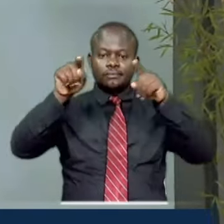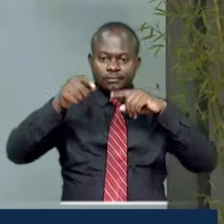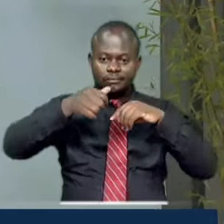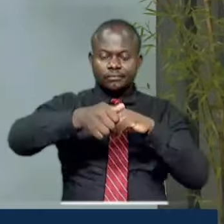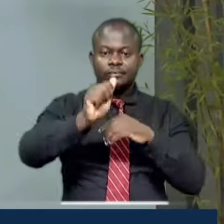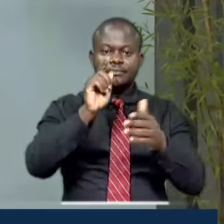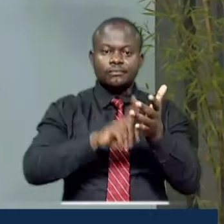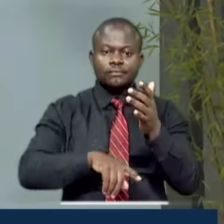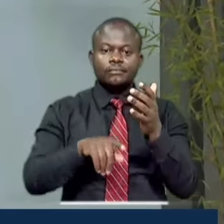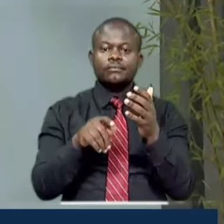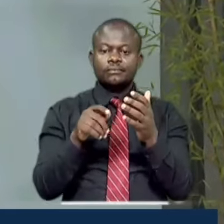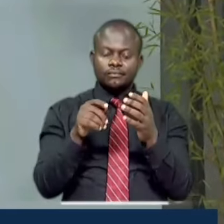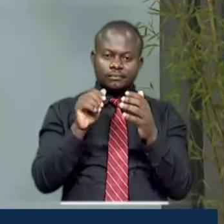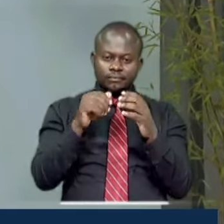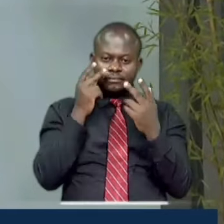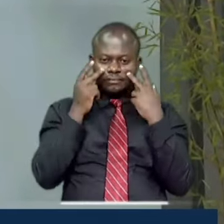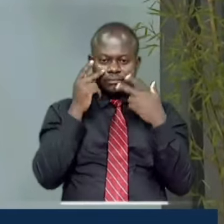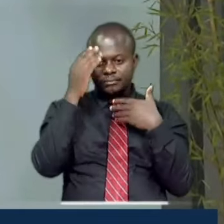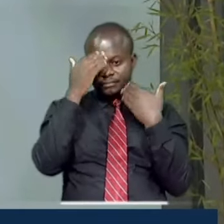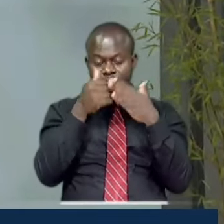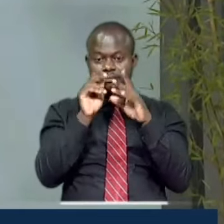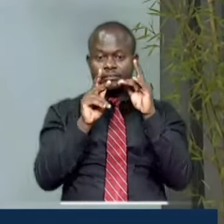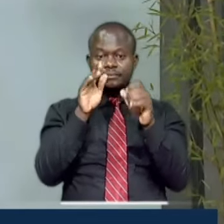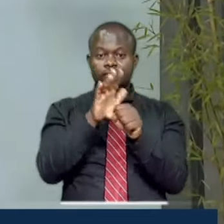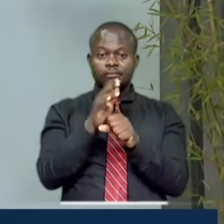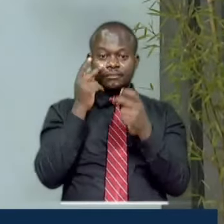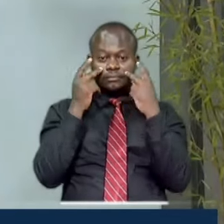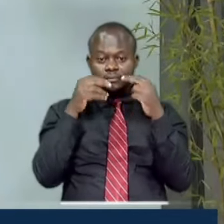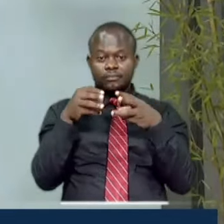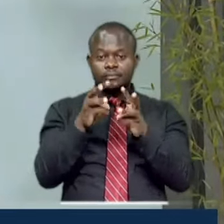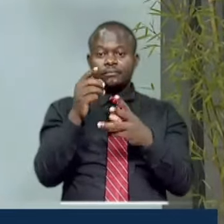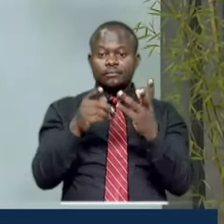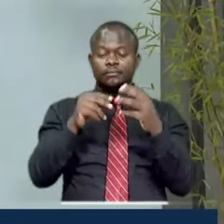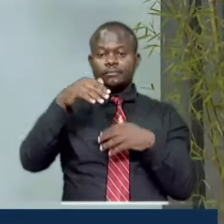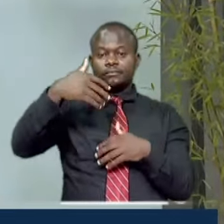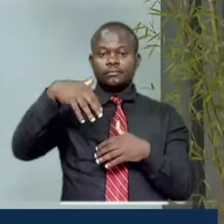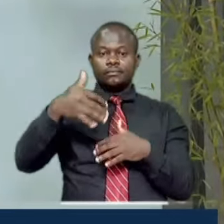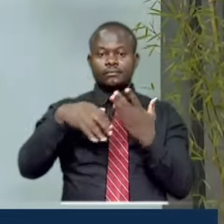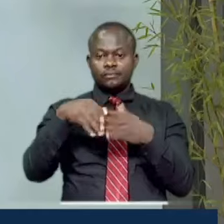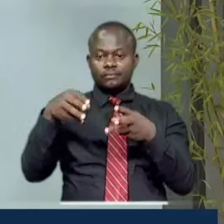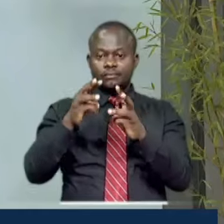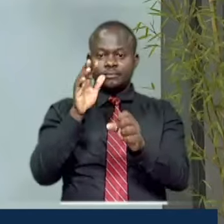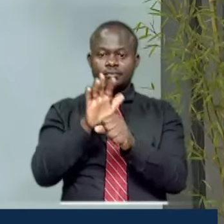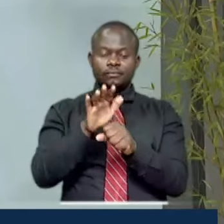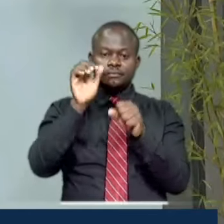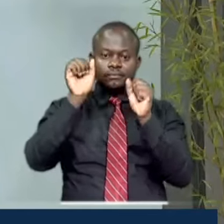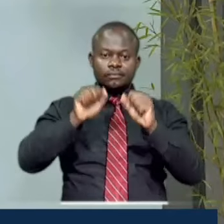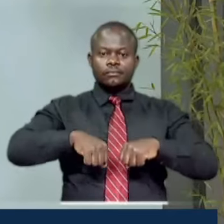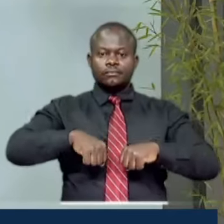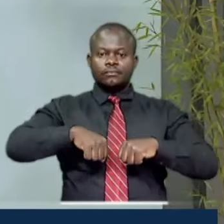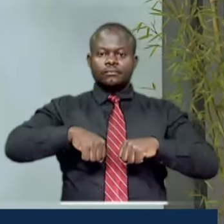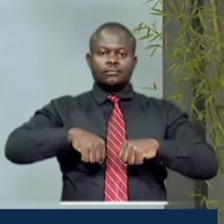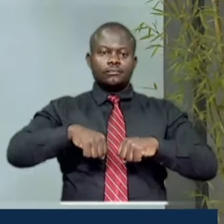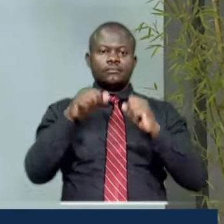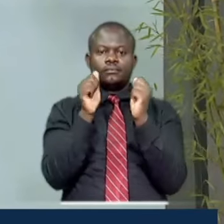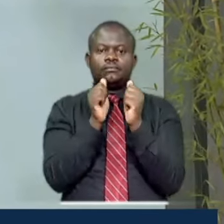ni iki twa testing. Kuko abantu benshi iyo babireba babibona mu buryo bw'ibintu bihenze, hari n'uburyo bwinshi ushobora kuba